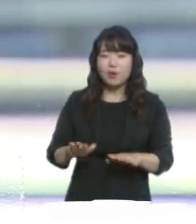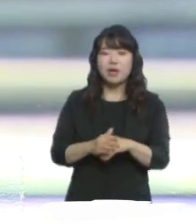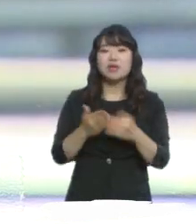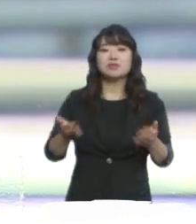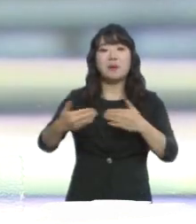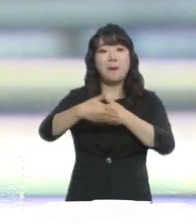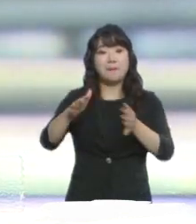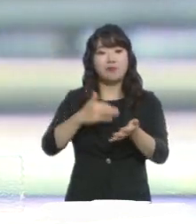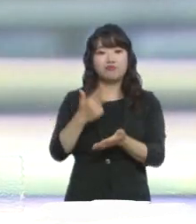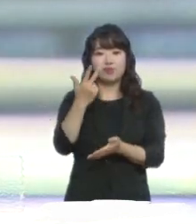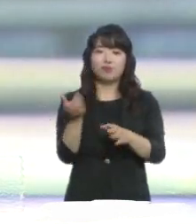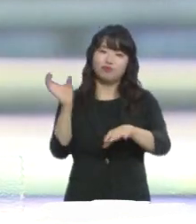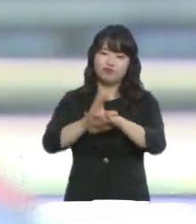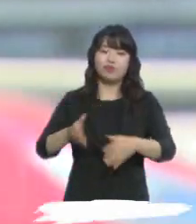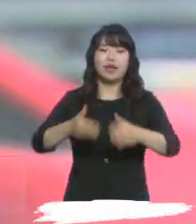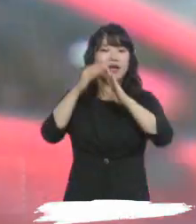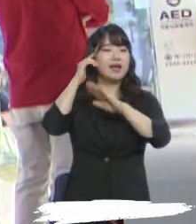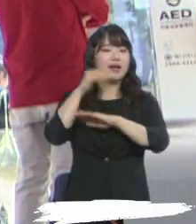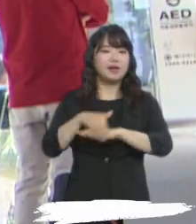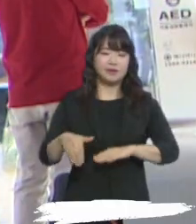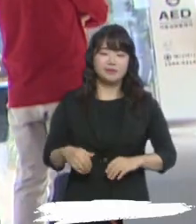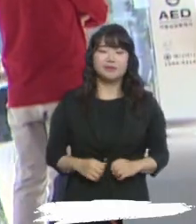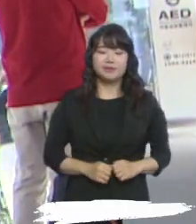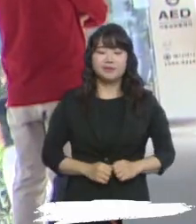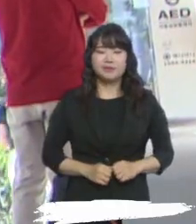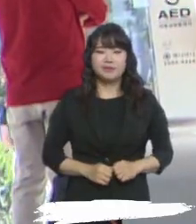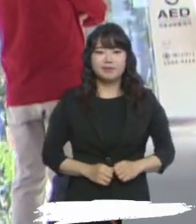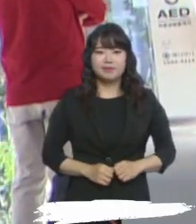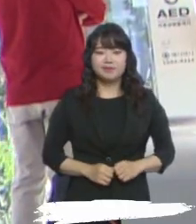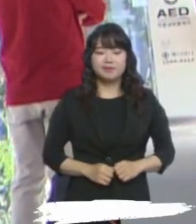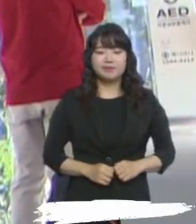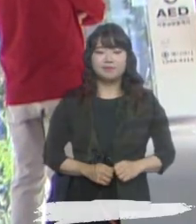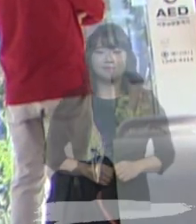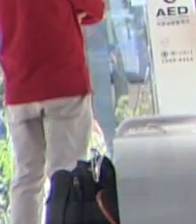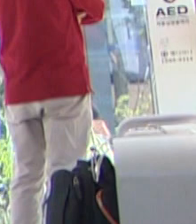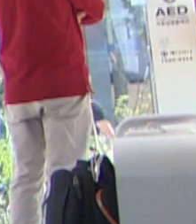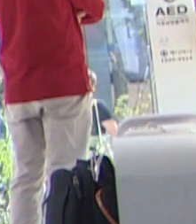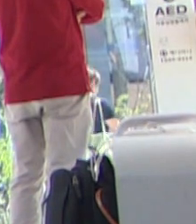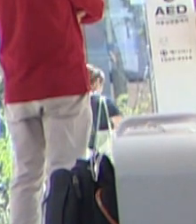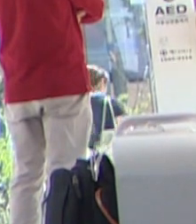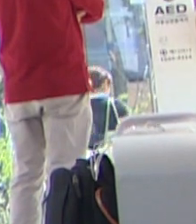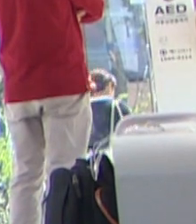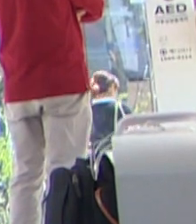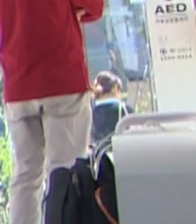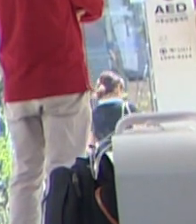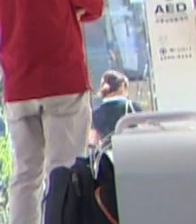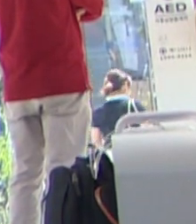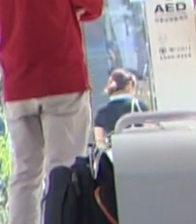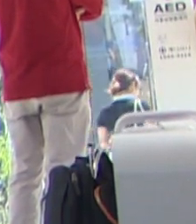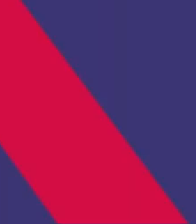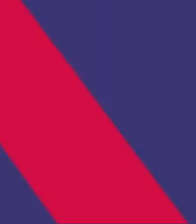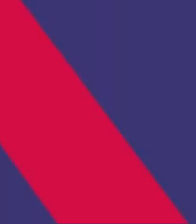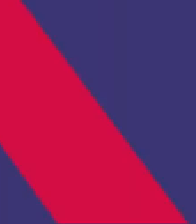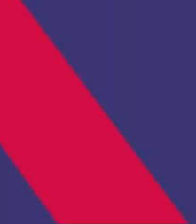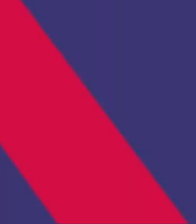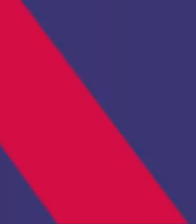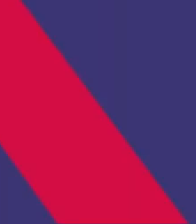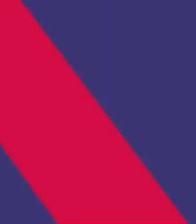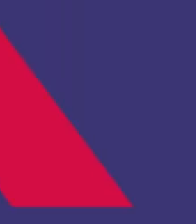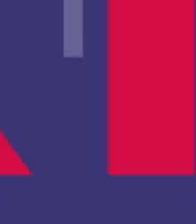쉼터 7곳을 추가 설치한다는 계획입니다. BTV 뉴스 김진중입니다.